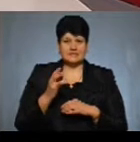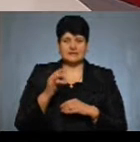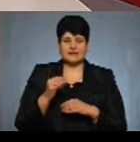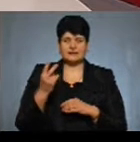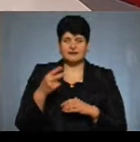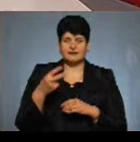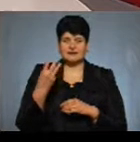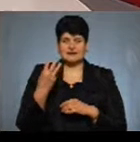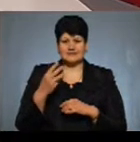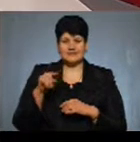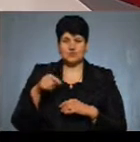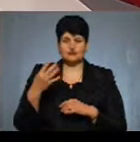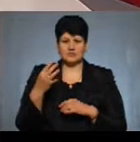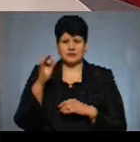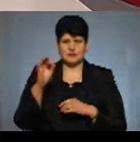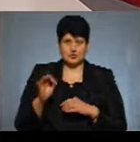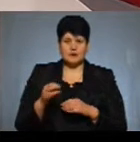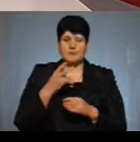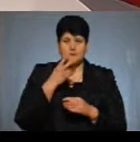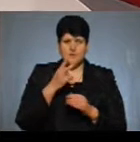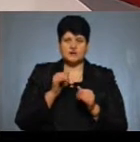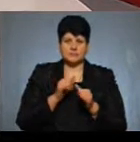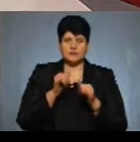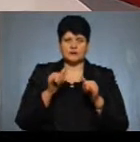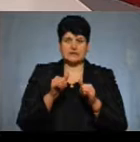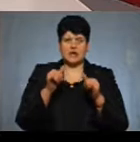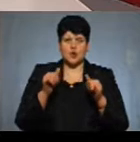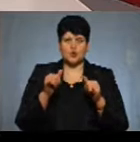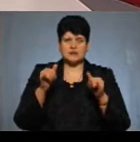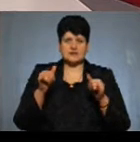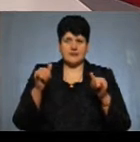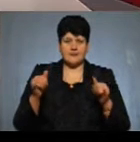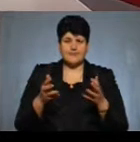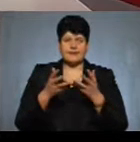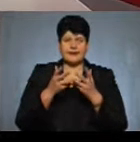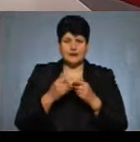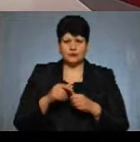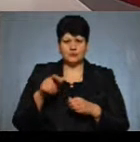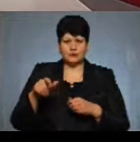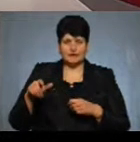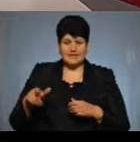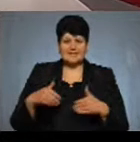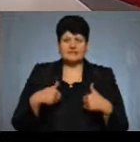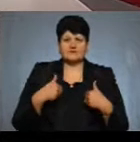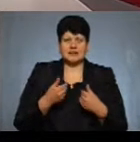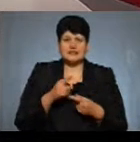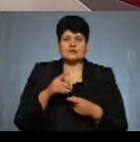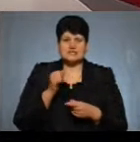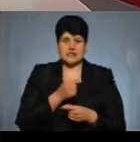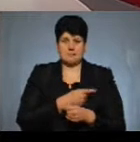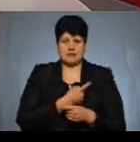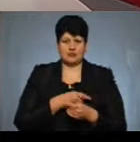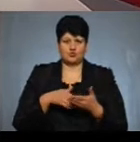на 23,4%. Тобто ми бачимо наростання кількості осіб, які звертаються за медичною